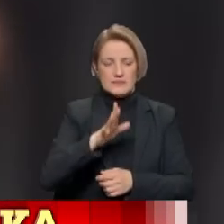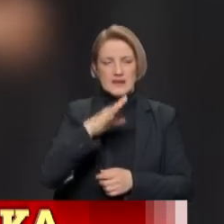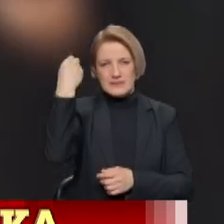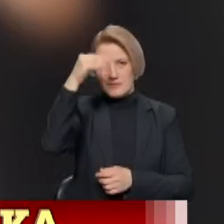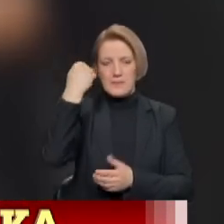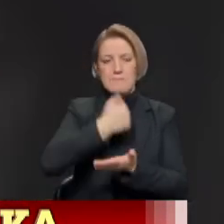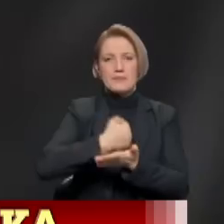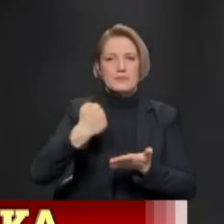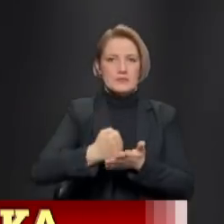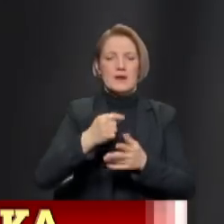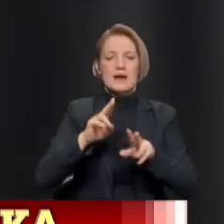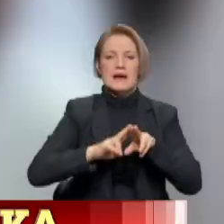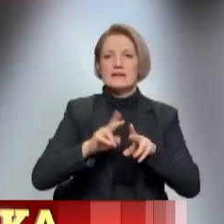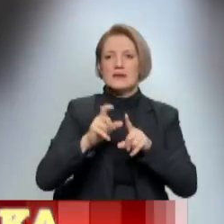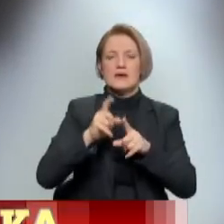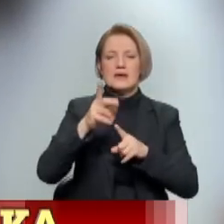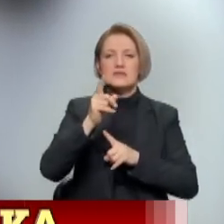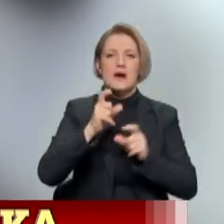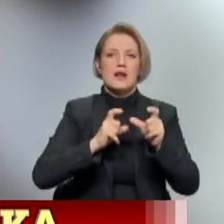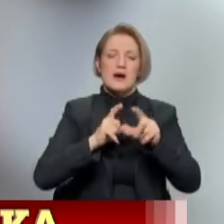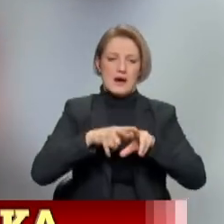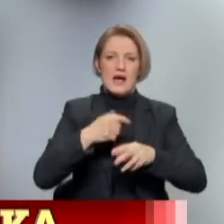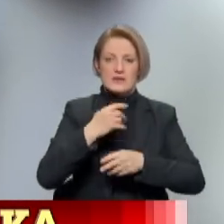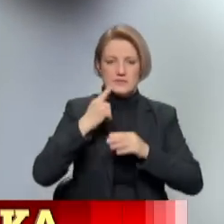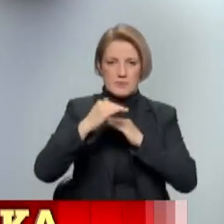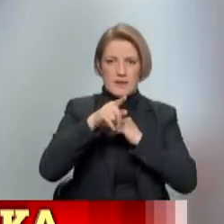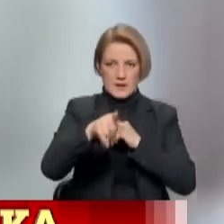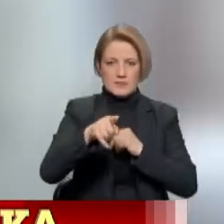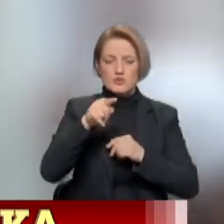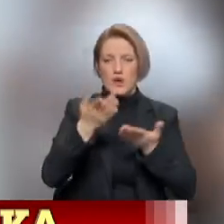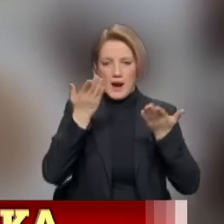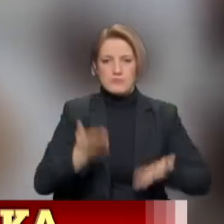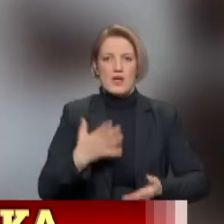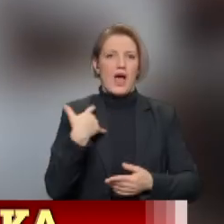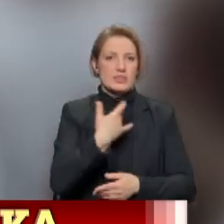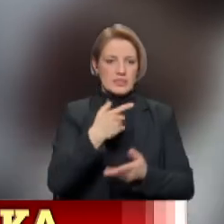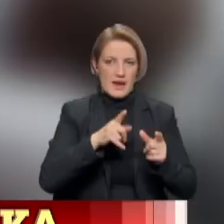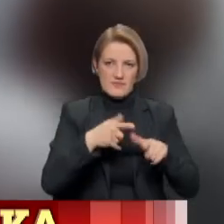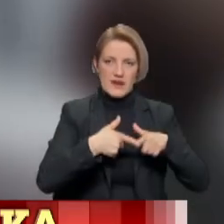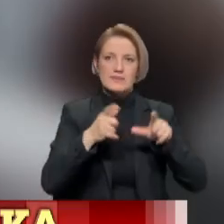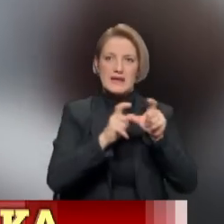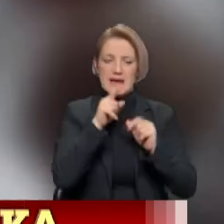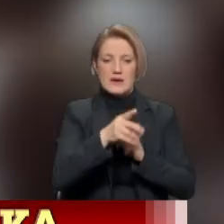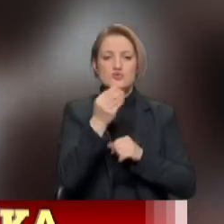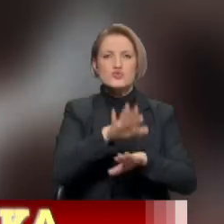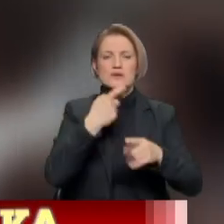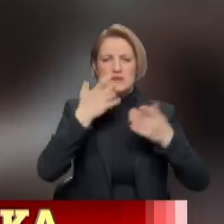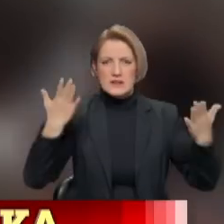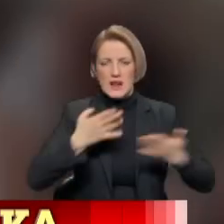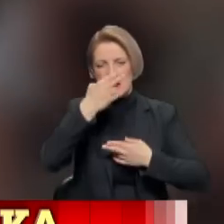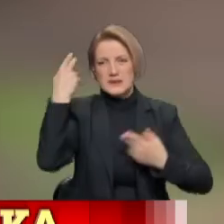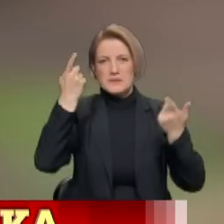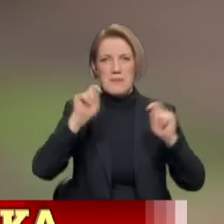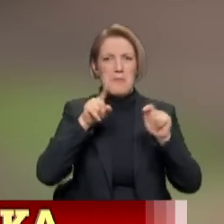adı altında Kadiriye veren İsmailer cemaatinden baba Yusuf Ziya G, buna göz yuman anne Fatma G ve çocuğu yıllarca istismar